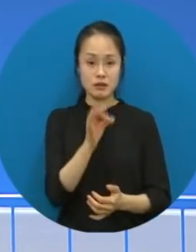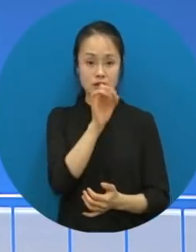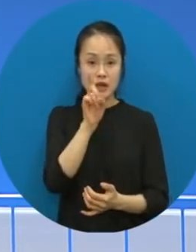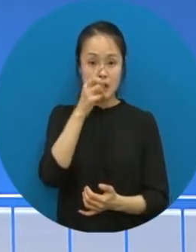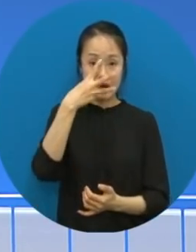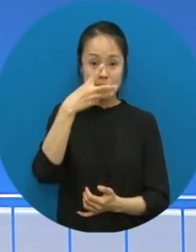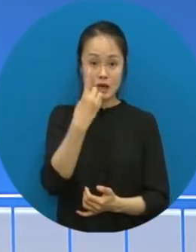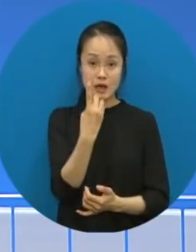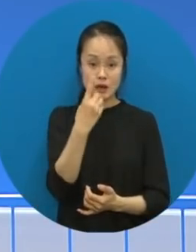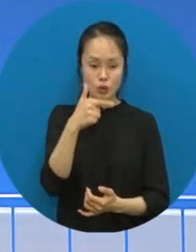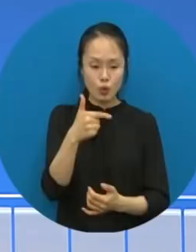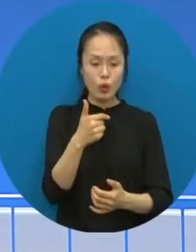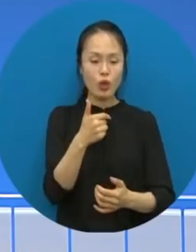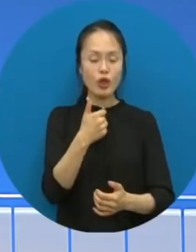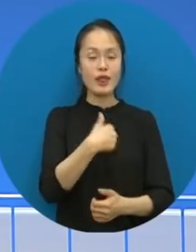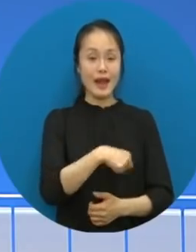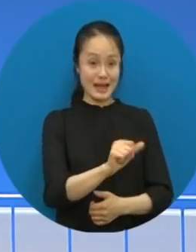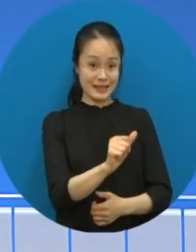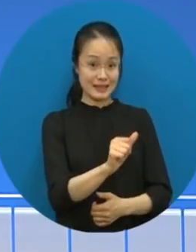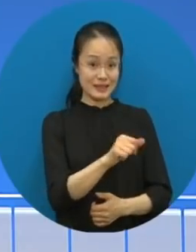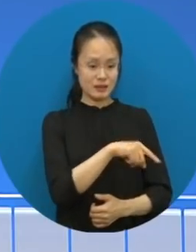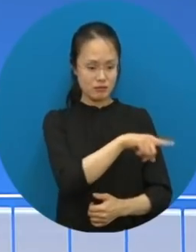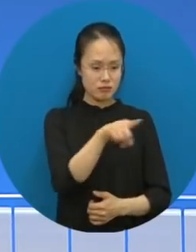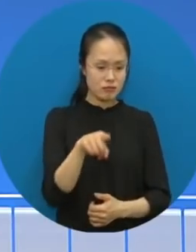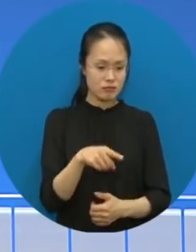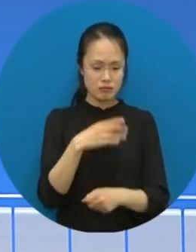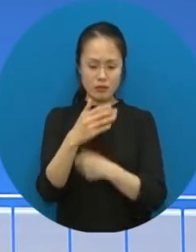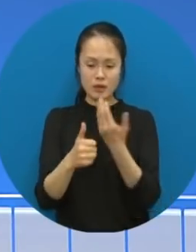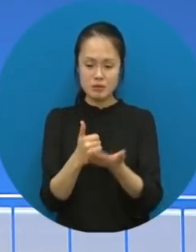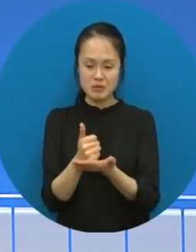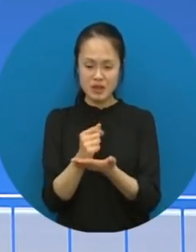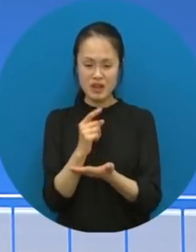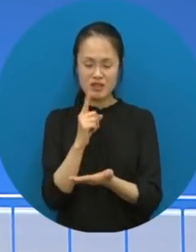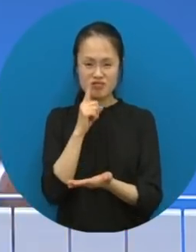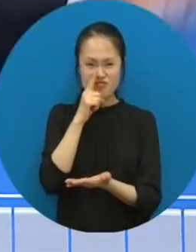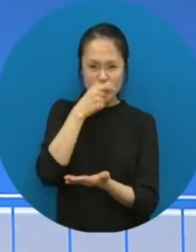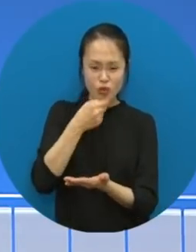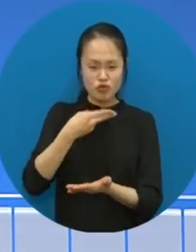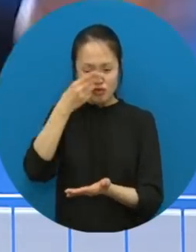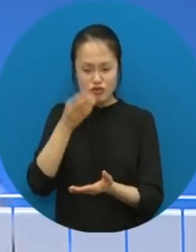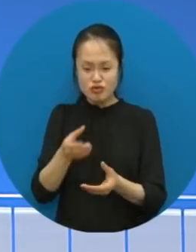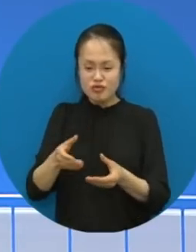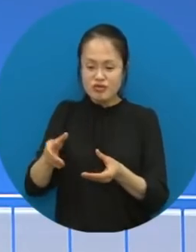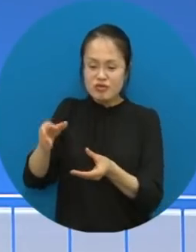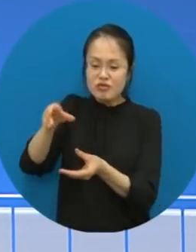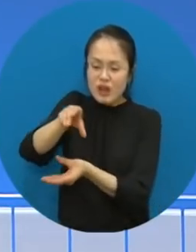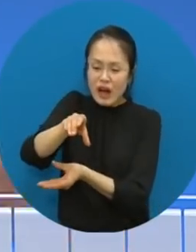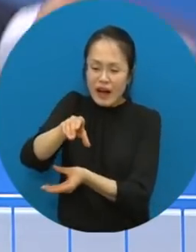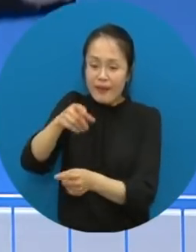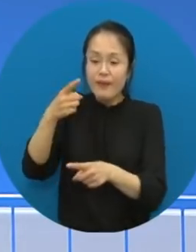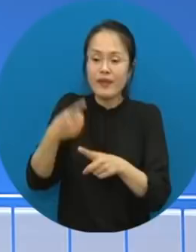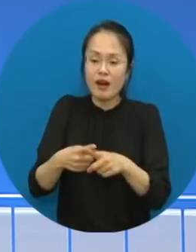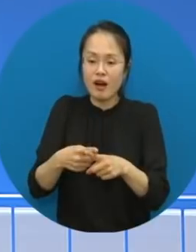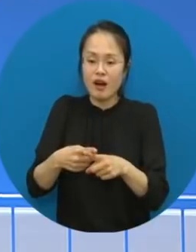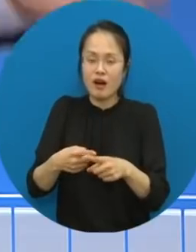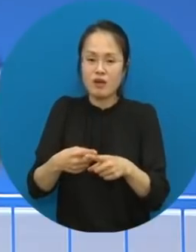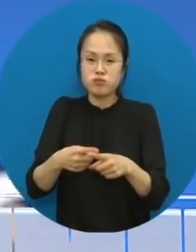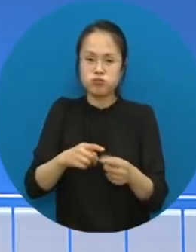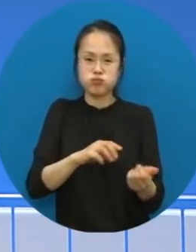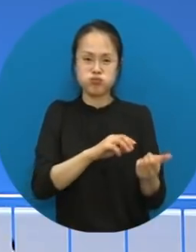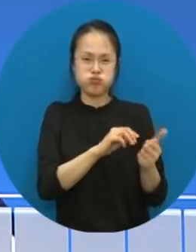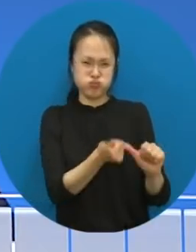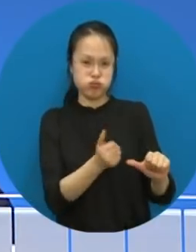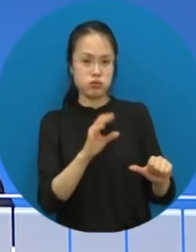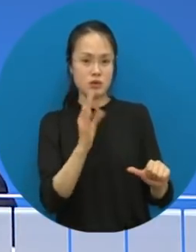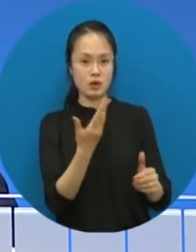불을 드리려다가 죽임을 당한 일 기억하십니까? 그들이 죽임을 당한 이유는 여러분